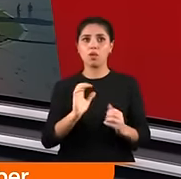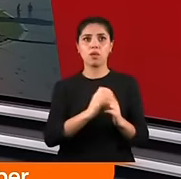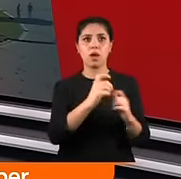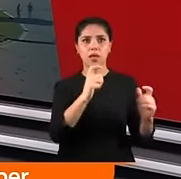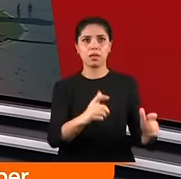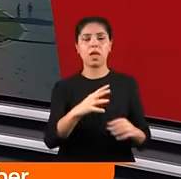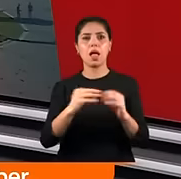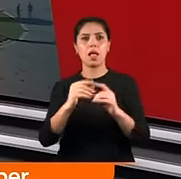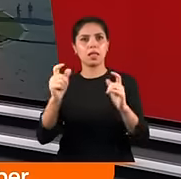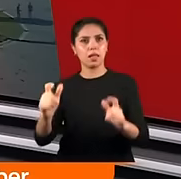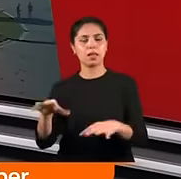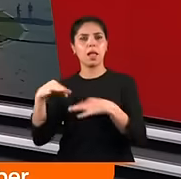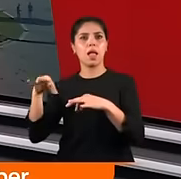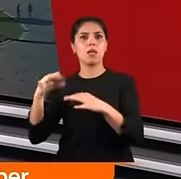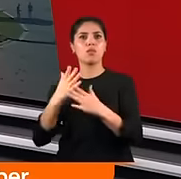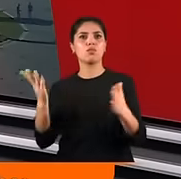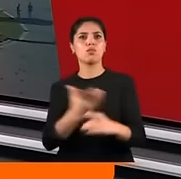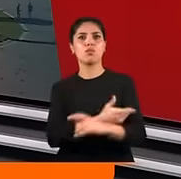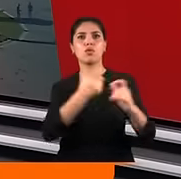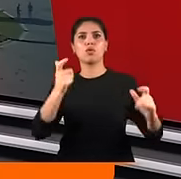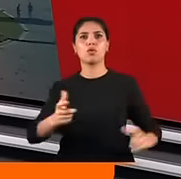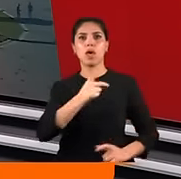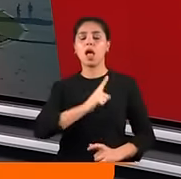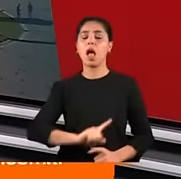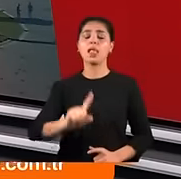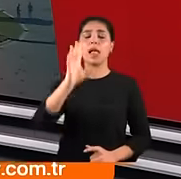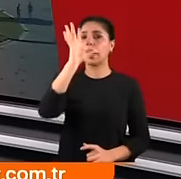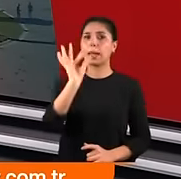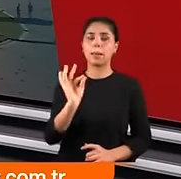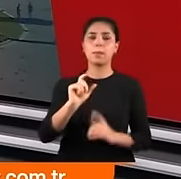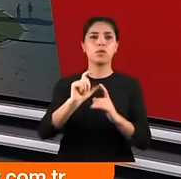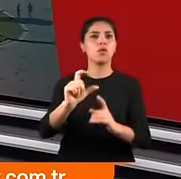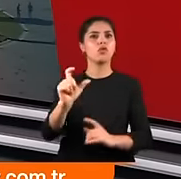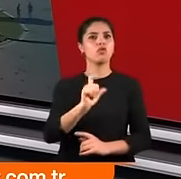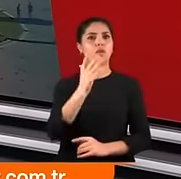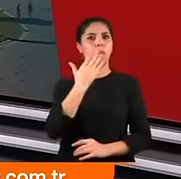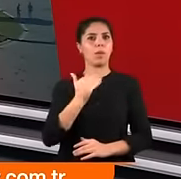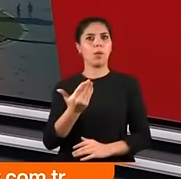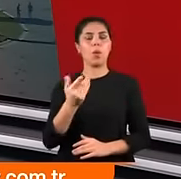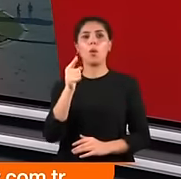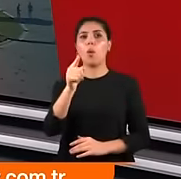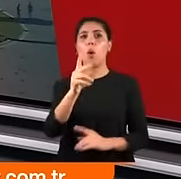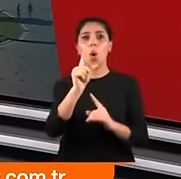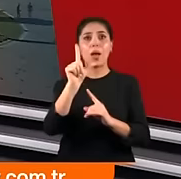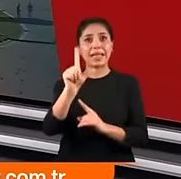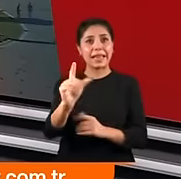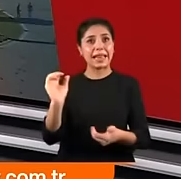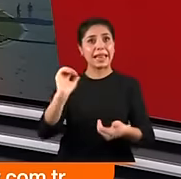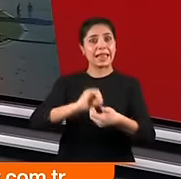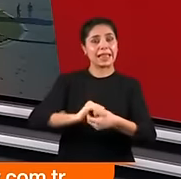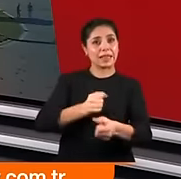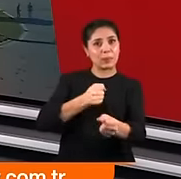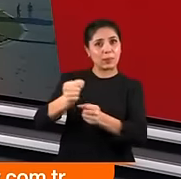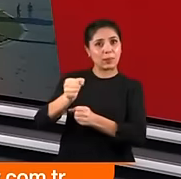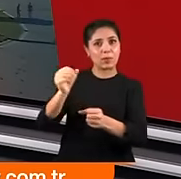gibi kritik büyük şehirlerde de adaylar kim sorusunun yanıtı henüz yok. Kulislerde o iller ittifakta pazarlık